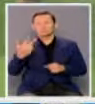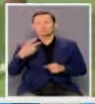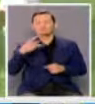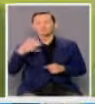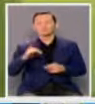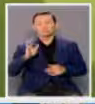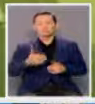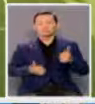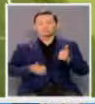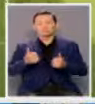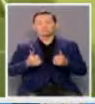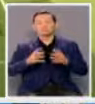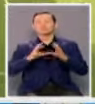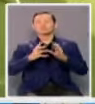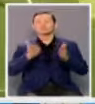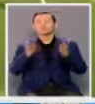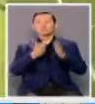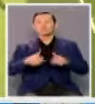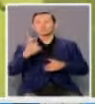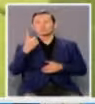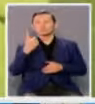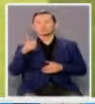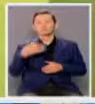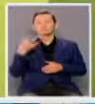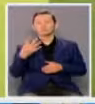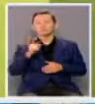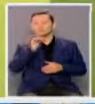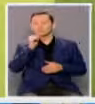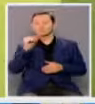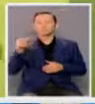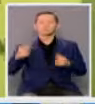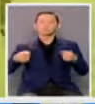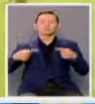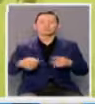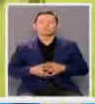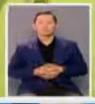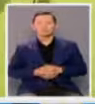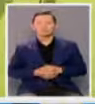өткізеді. Ел кубогы жолындағы 1-4 финалда қостанайлық тобылды қабылдайды.